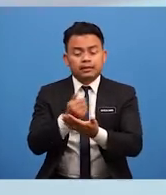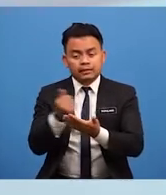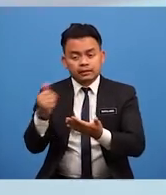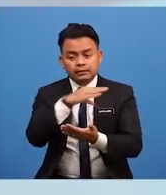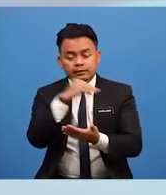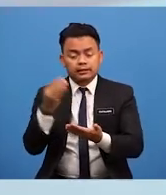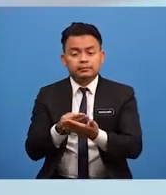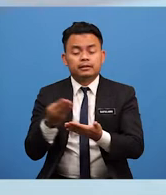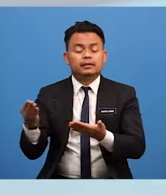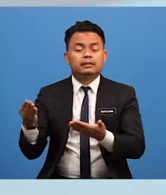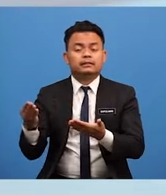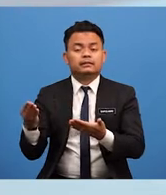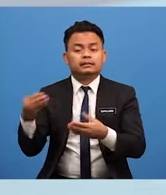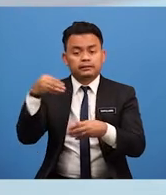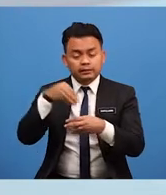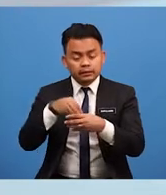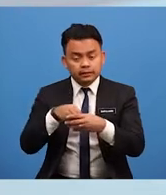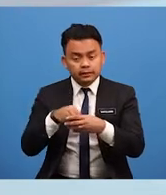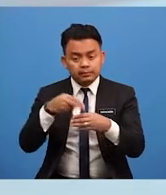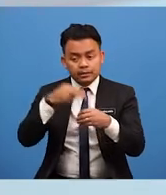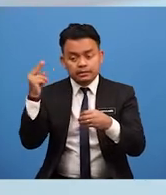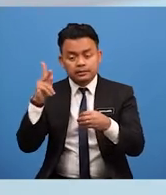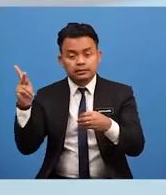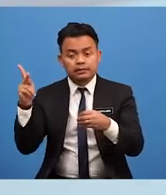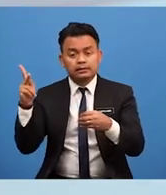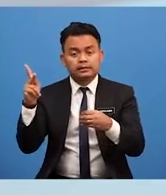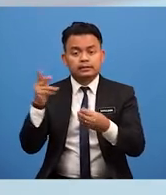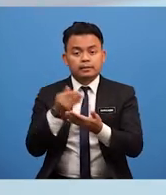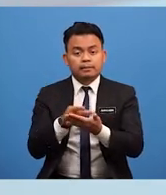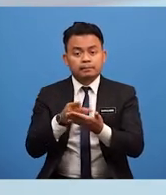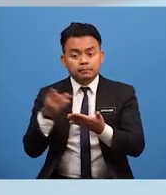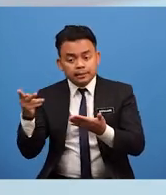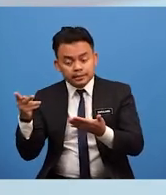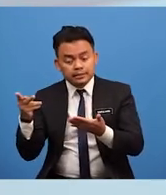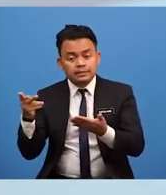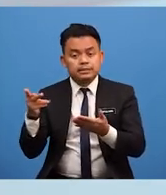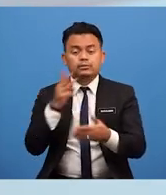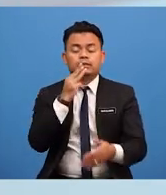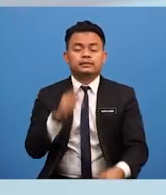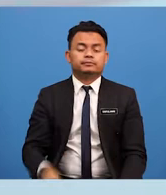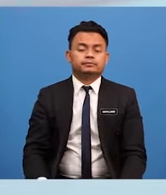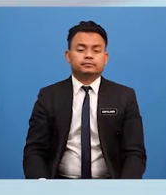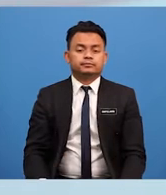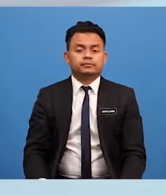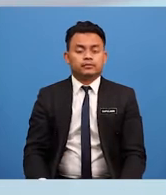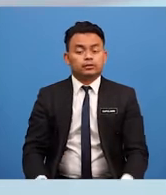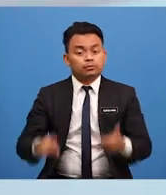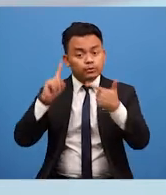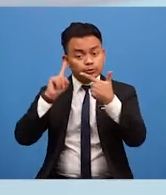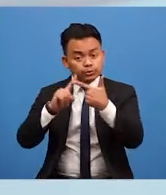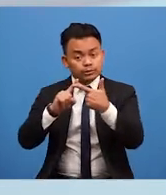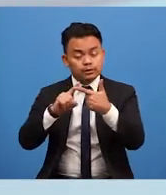Objektif kedua ialah murid-murid dapat melaksanakan proses menghasilkan pes